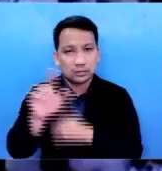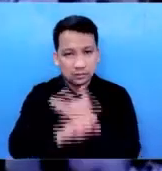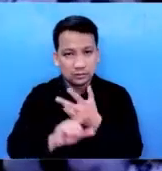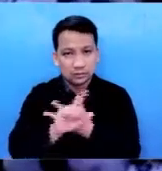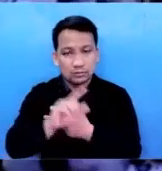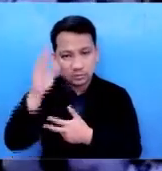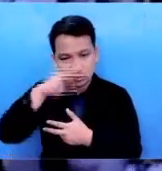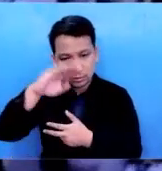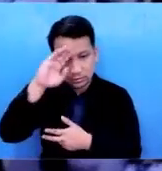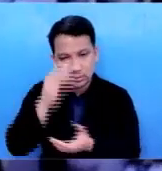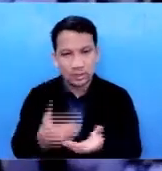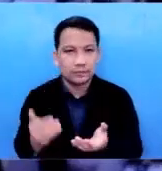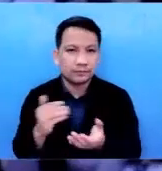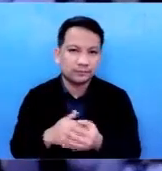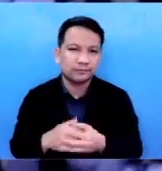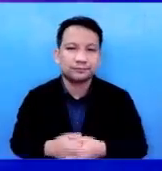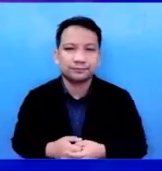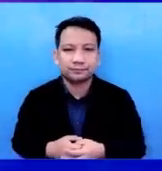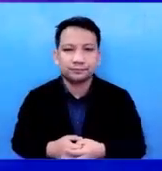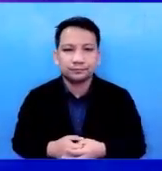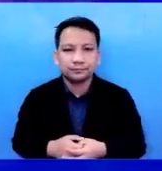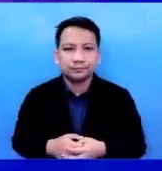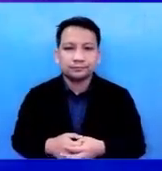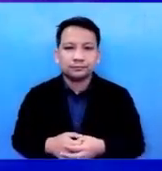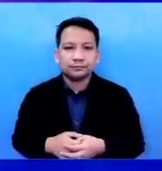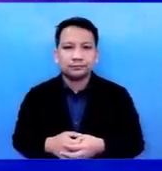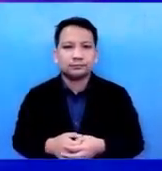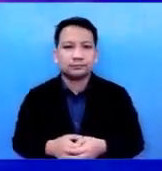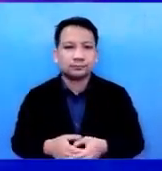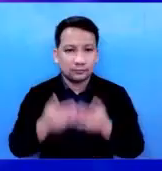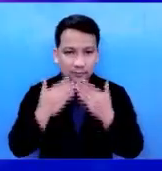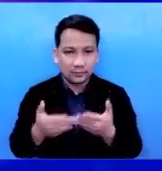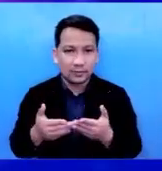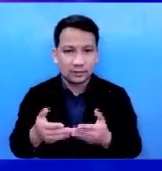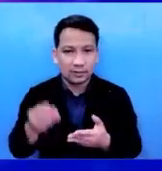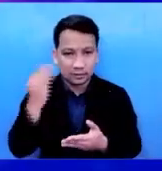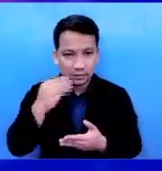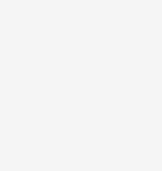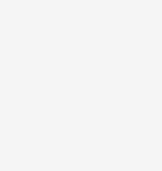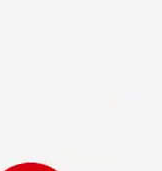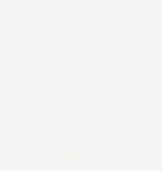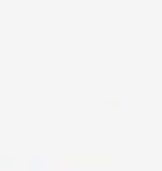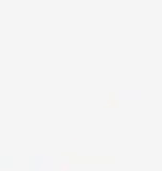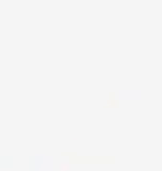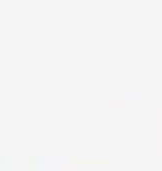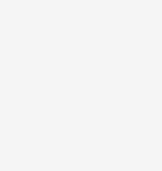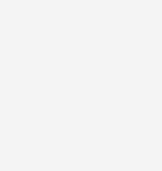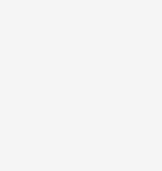Cavite ulit, Cheryl. Maraming salamat, Mayan Los Baños.